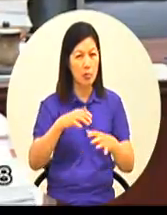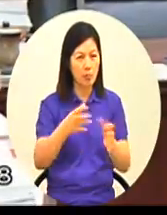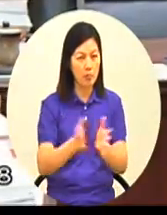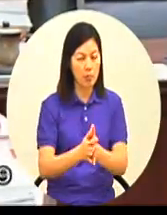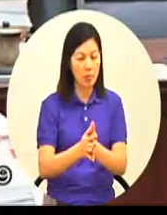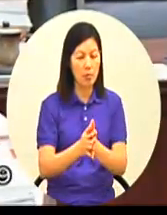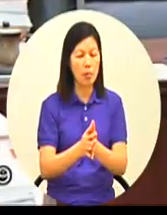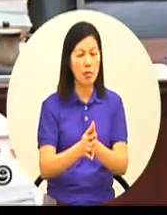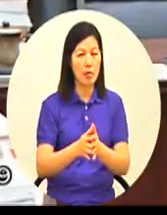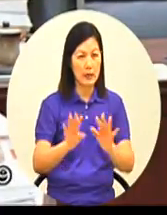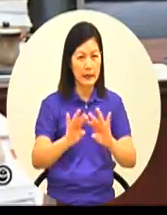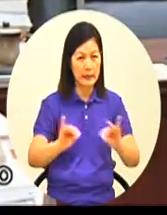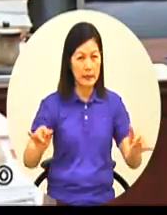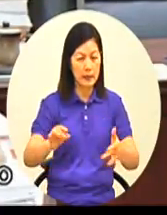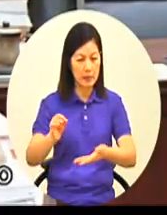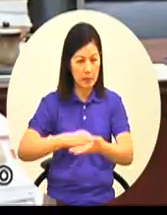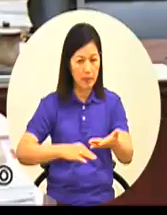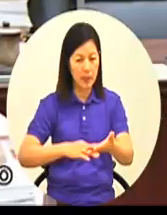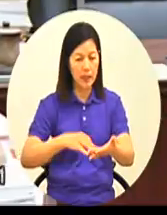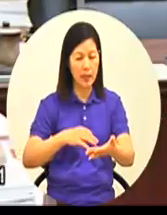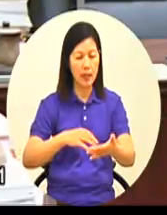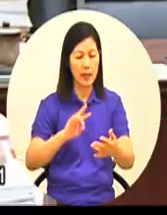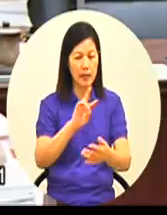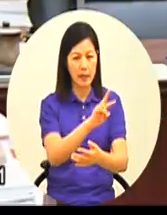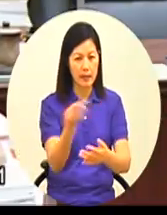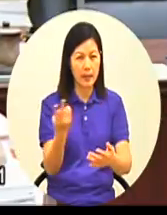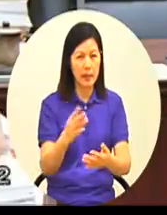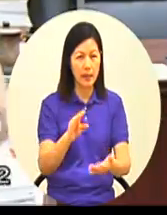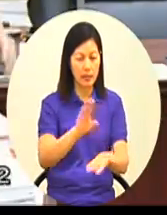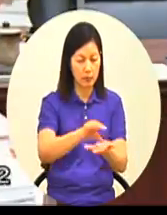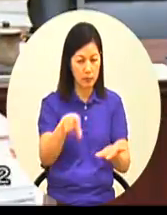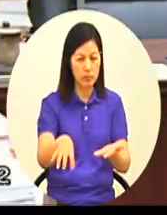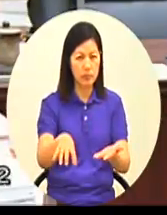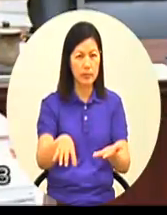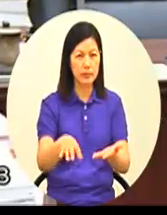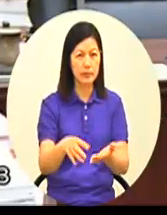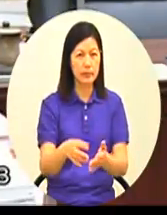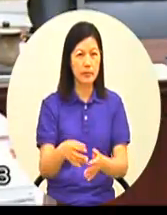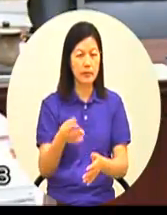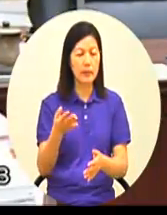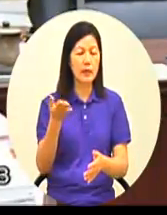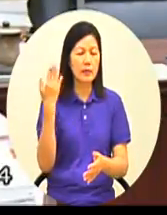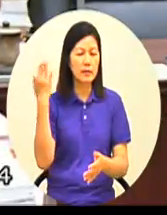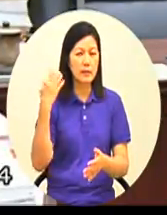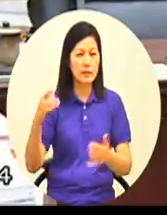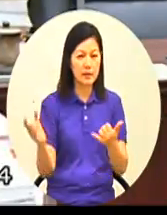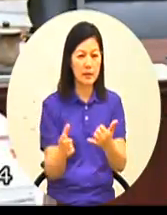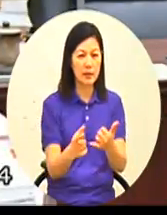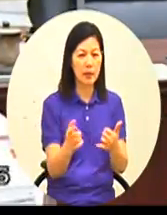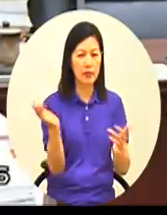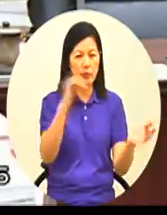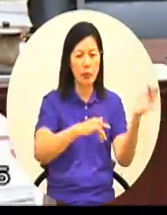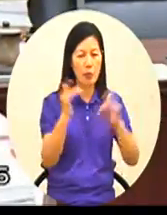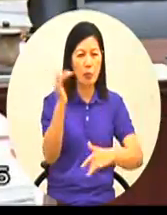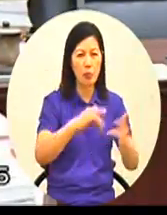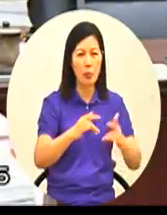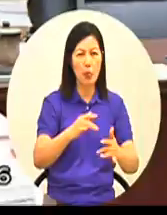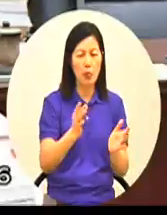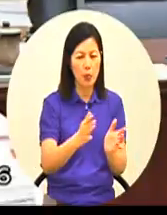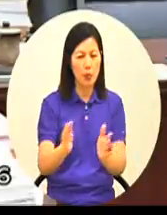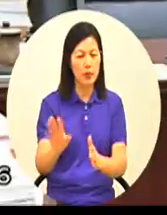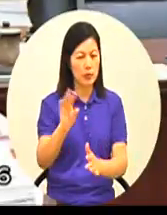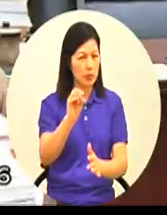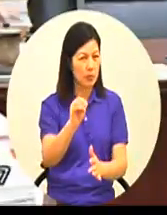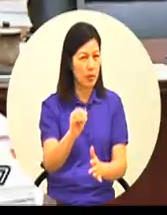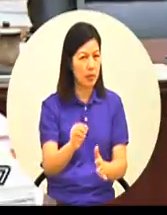出去要做停车场，然后就当然最前一阵台风也有树很多倒了，但是整理的时候可能是不是有整理到